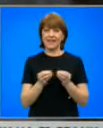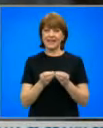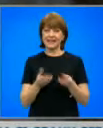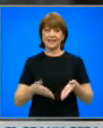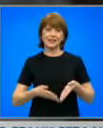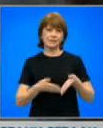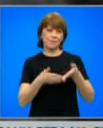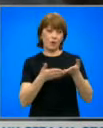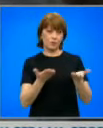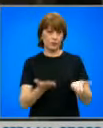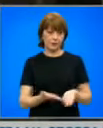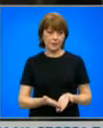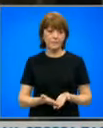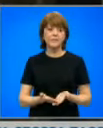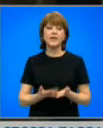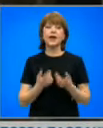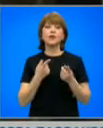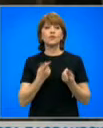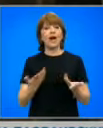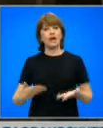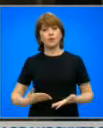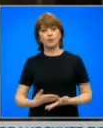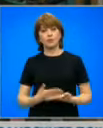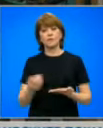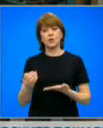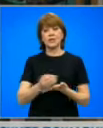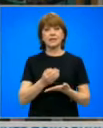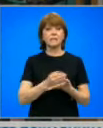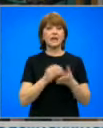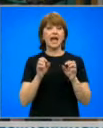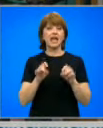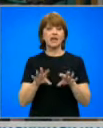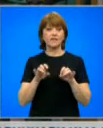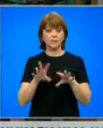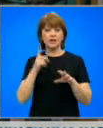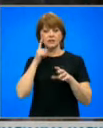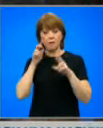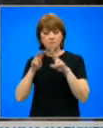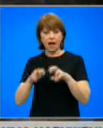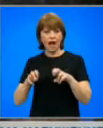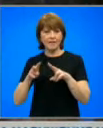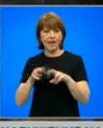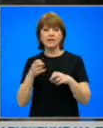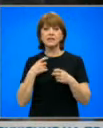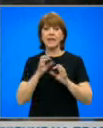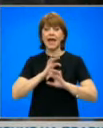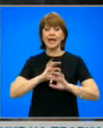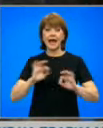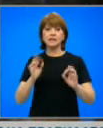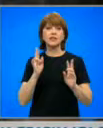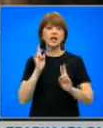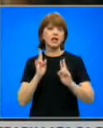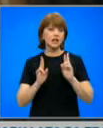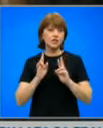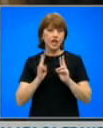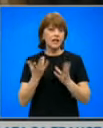дадем. Според държавния глава, мораториумът е бил необходим за събиране на информация, за анализи и разчети, за да има ясни алгоритми и решения какво да